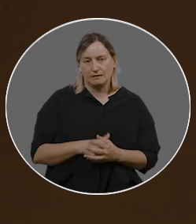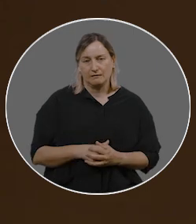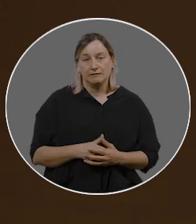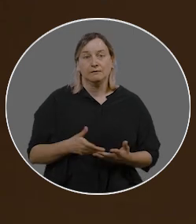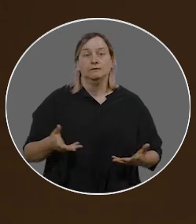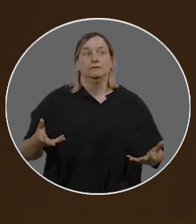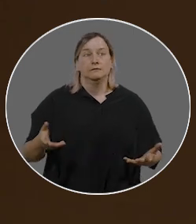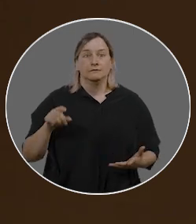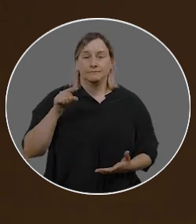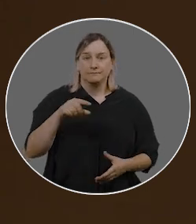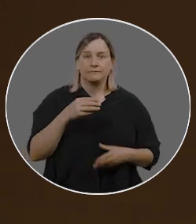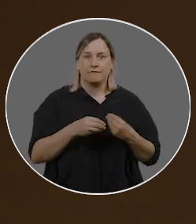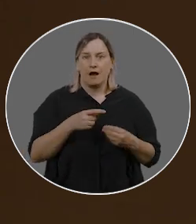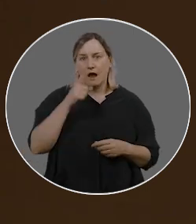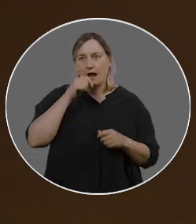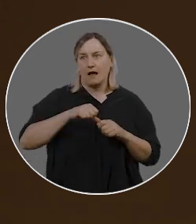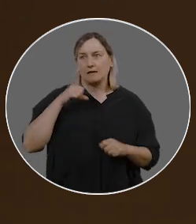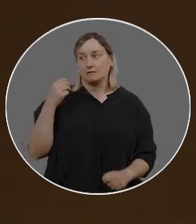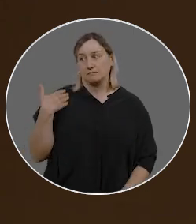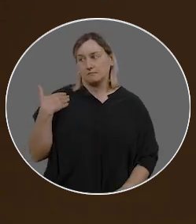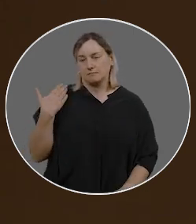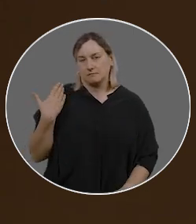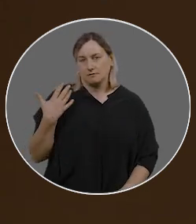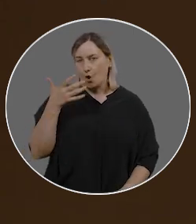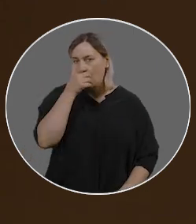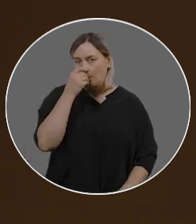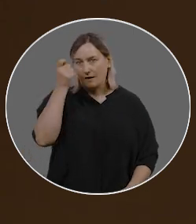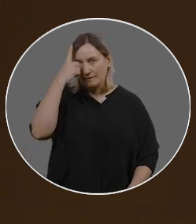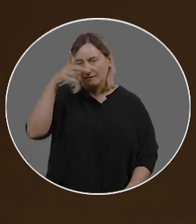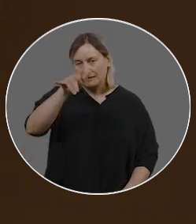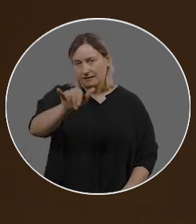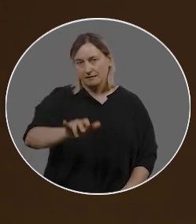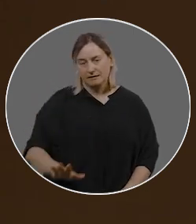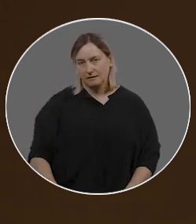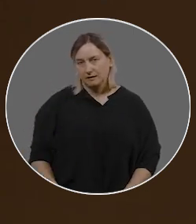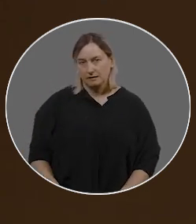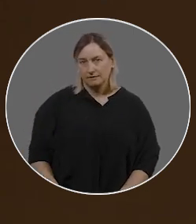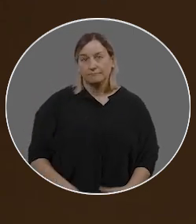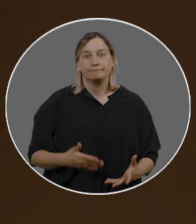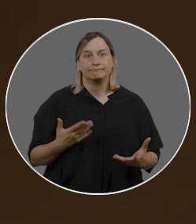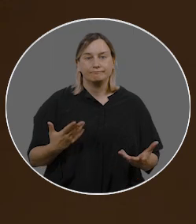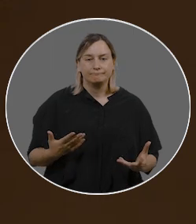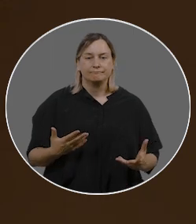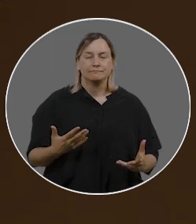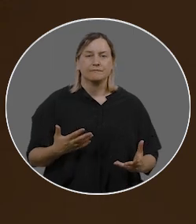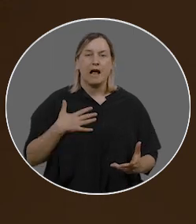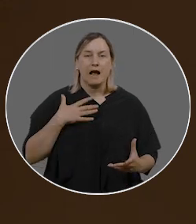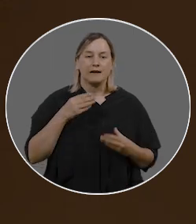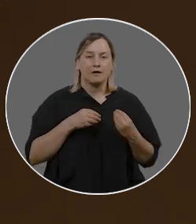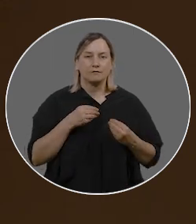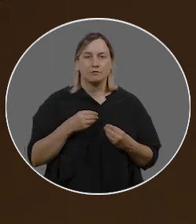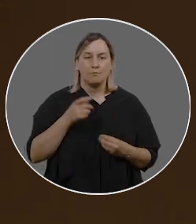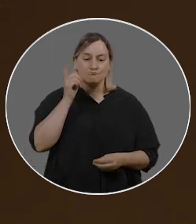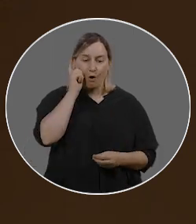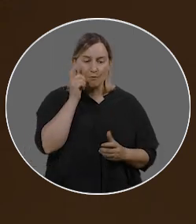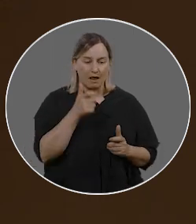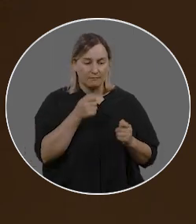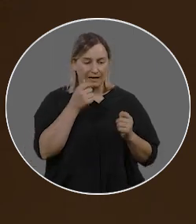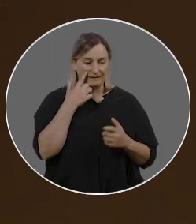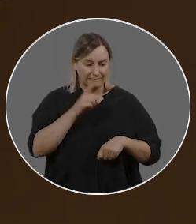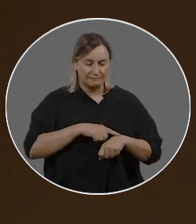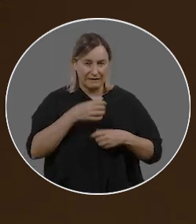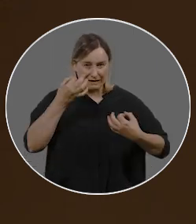això fa uns anys pocs no ens ho podíem imaginar. I que ara agafis un mòbil i en temps